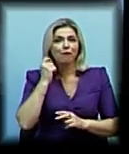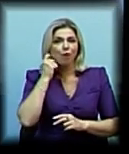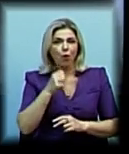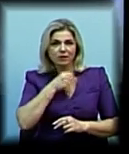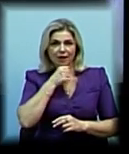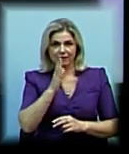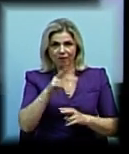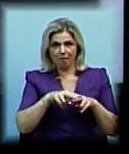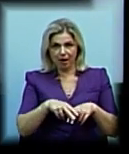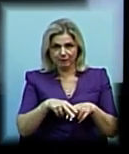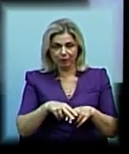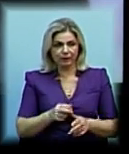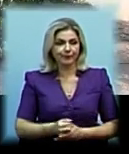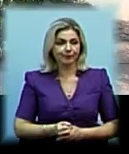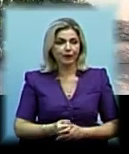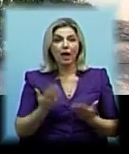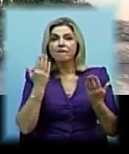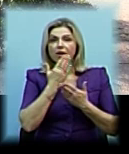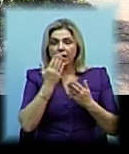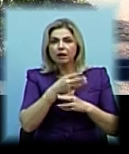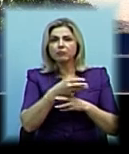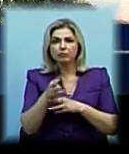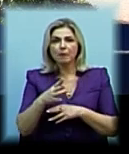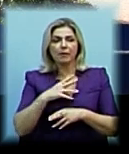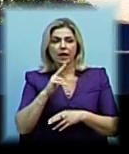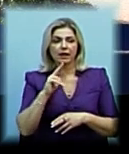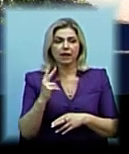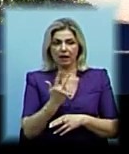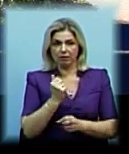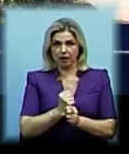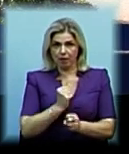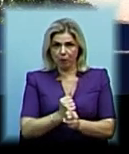документальним фільмом тривала рік. Цей фільм отримав нагороду